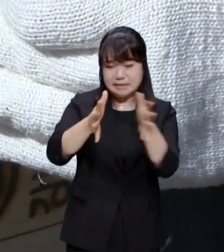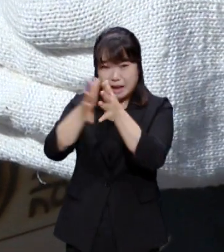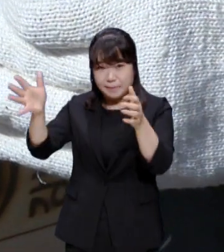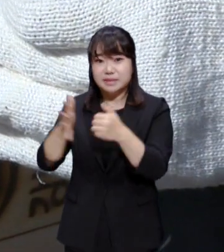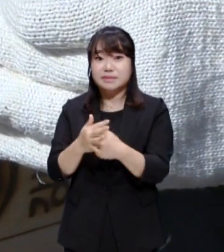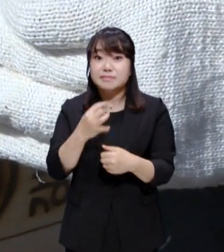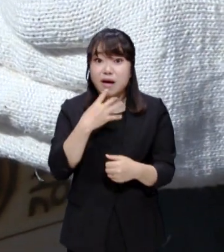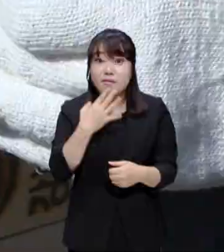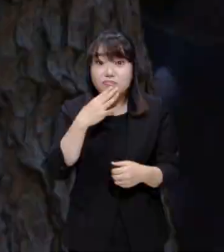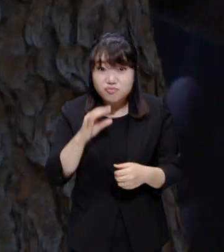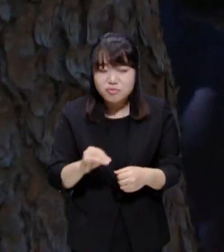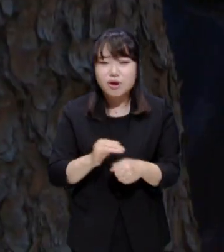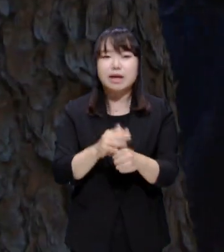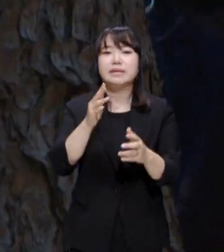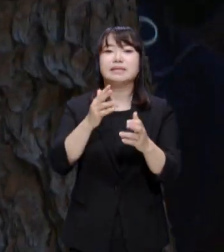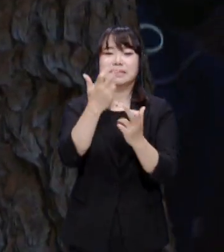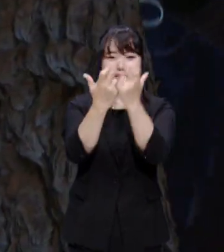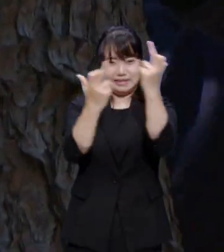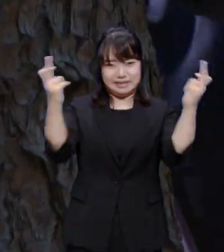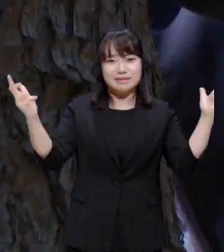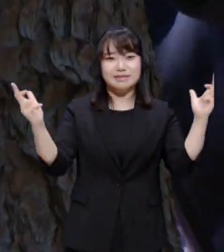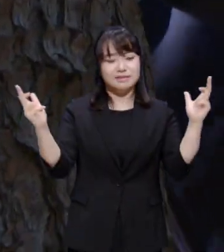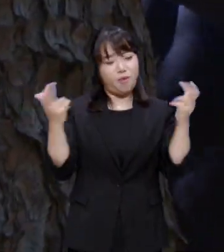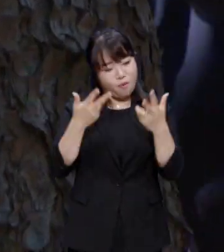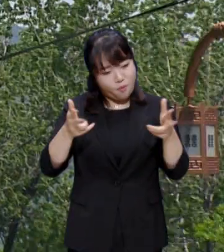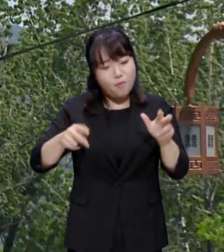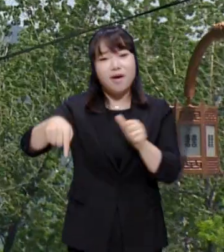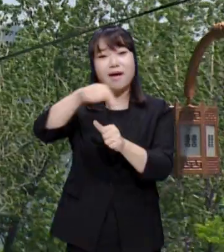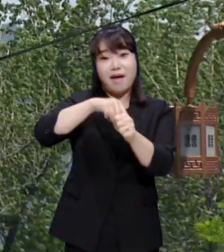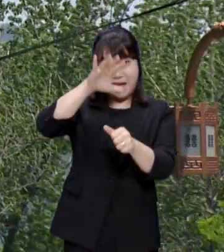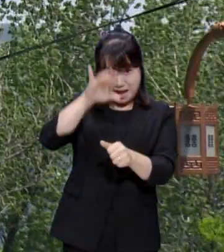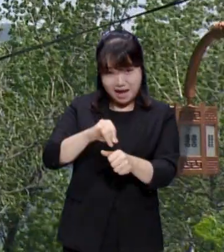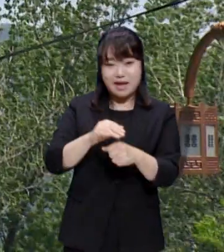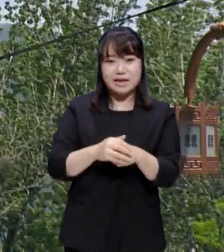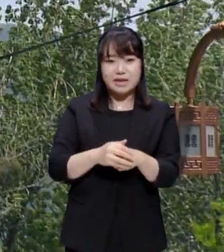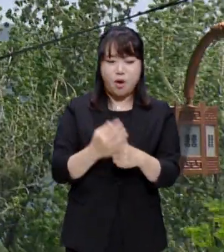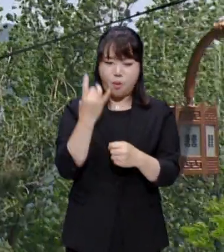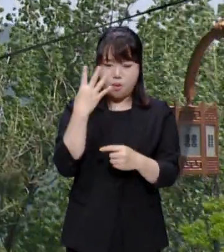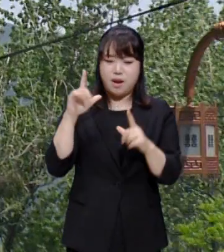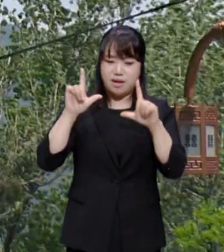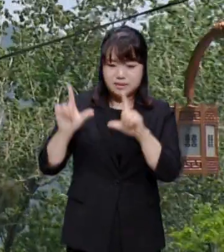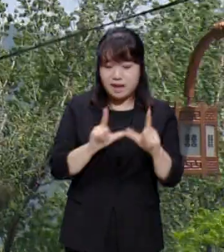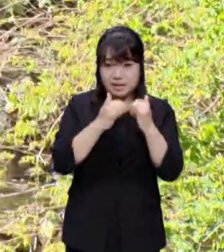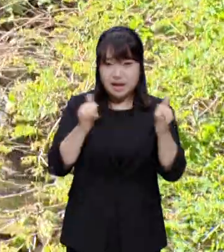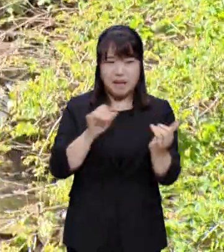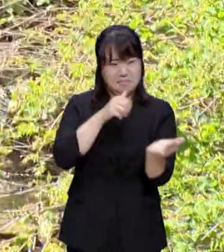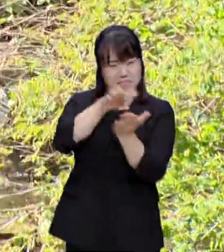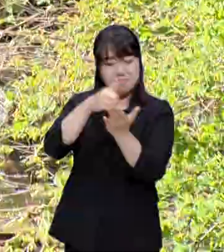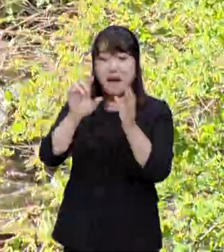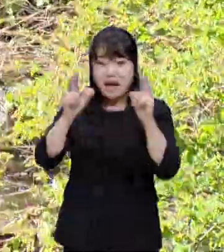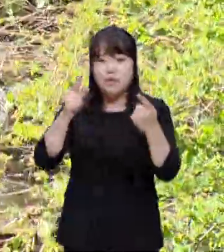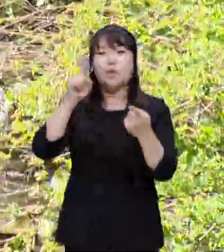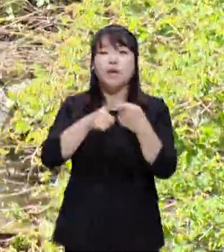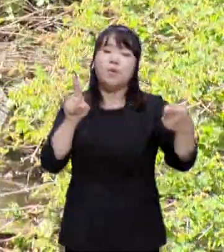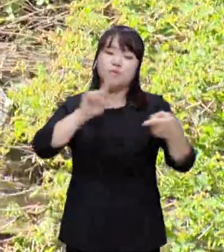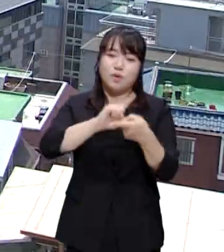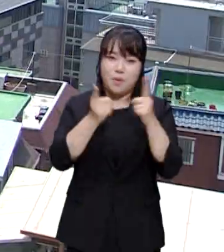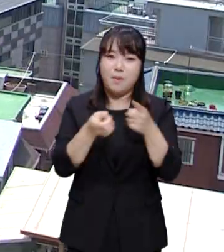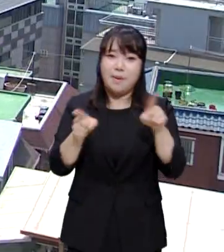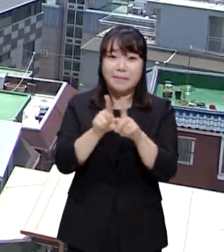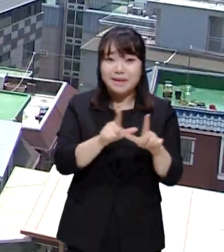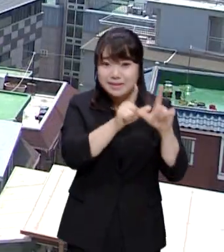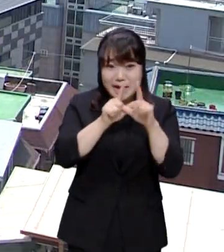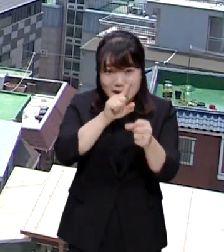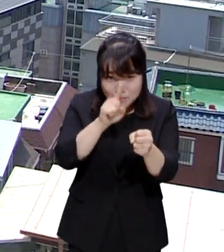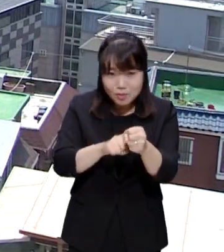지향하고 자연과의 조화를 이룰 수 있는 동네. 원주민이 밀려나지 않고 주민들 서로가 좋은 이웃이 될 수 있는